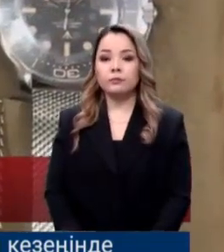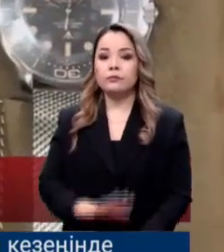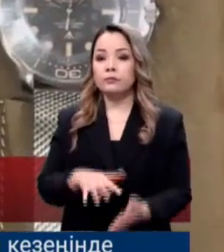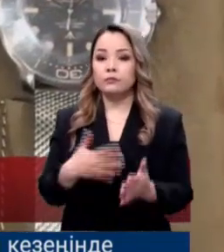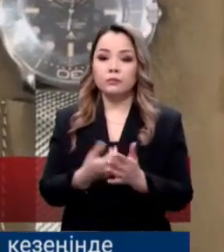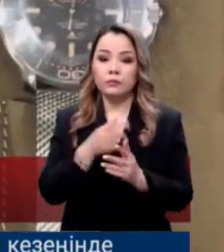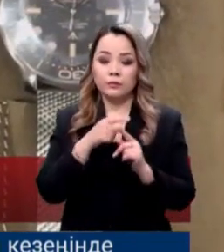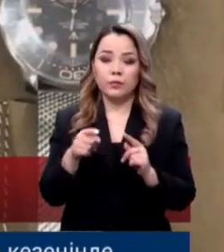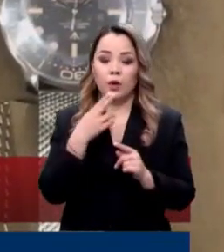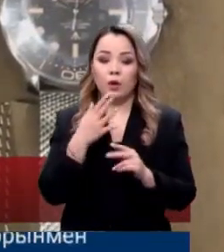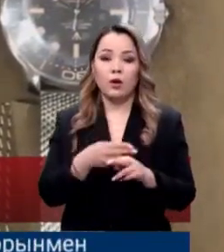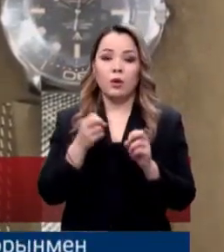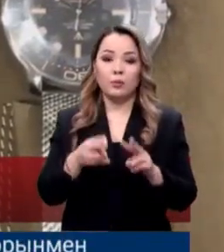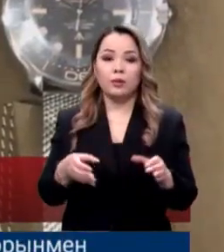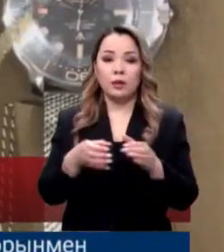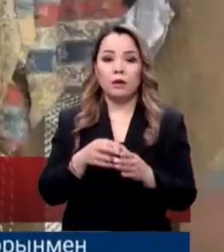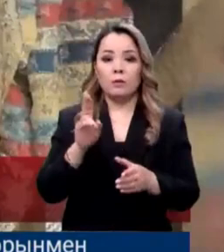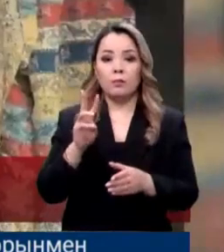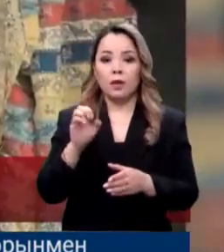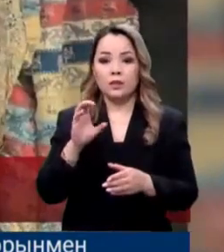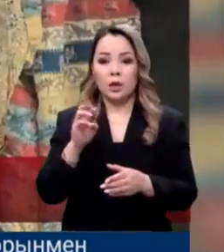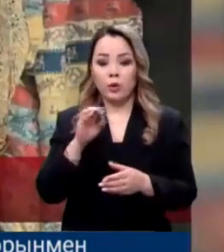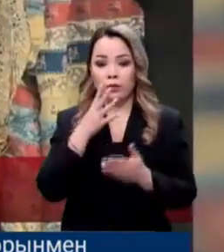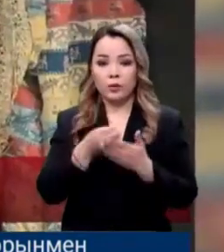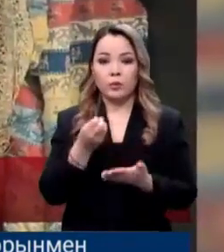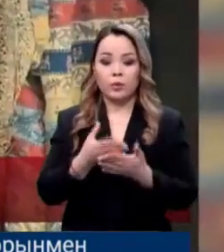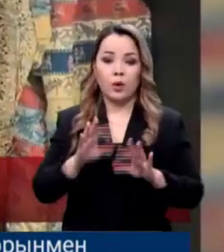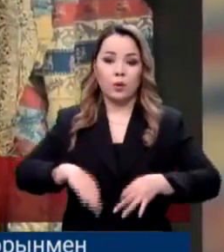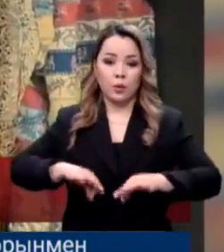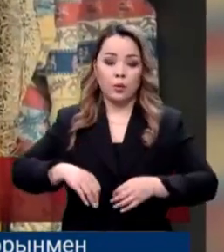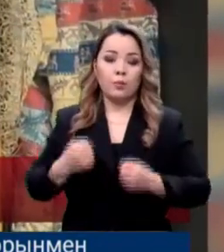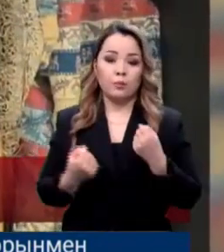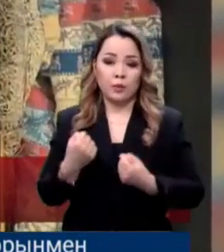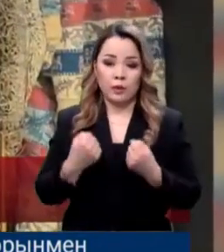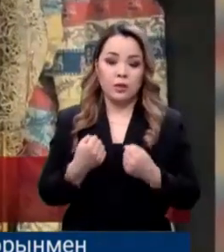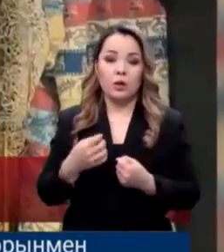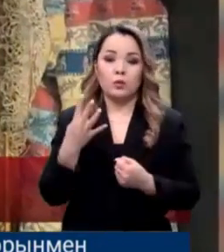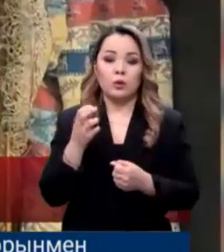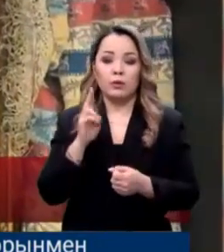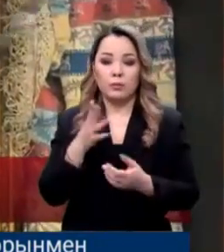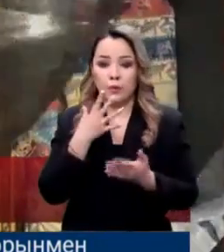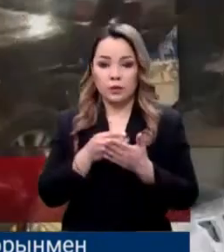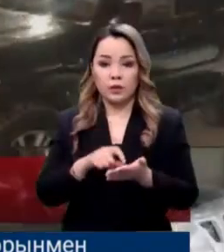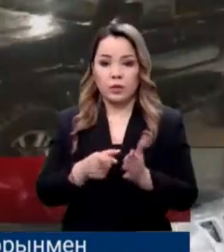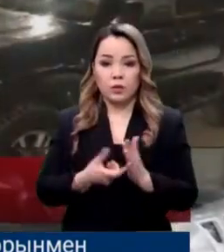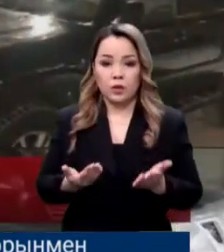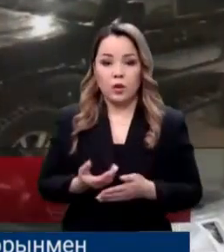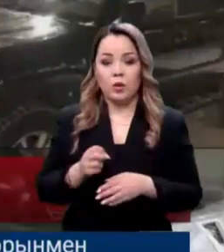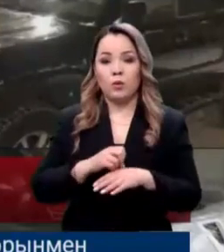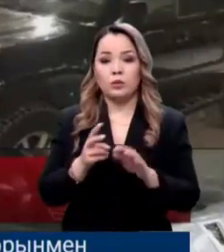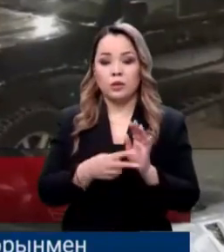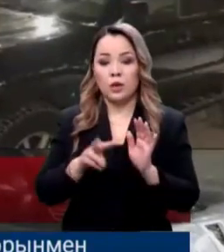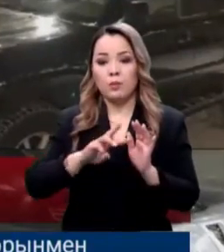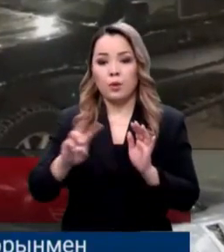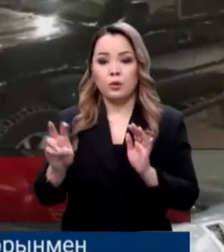Осыған дейін Ұлттық қауіпсіздік комитеті Мәсімовтың қымбат көлігі 4 пәтер мен зәулім сарайдың және 17 миллион